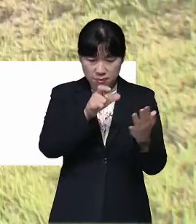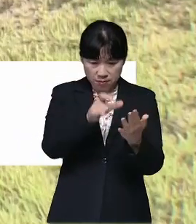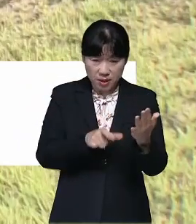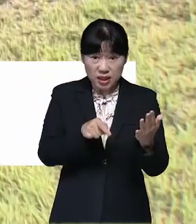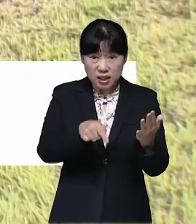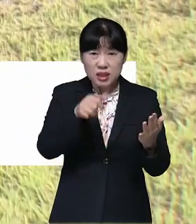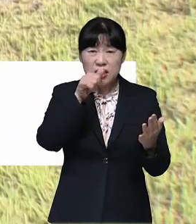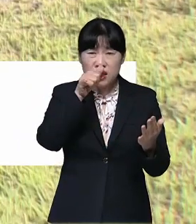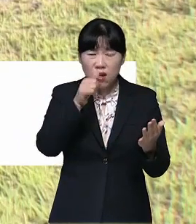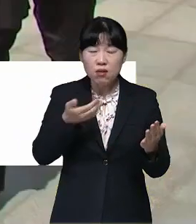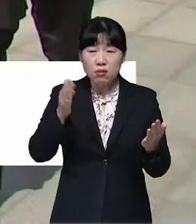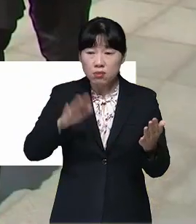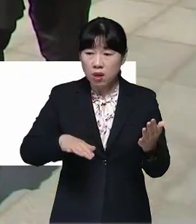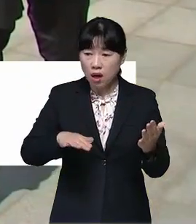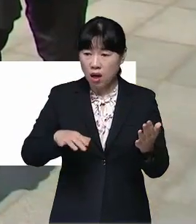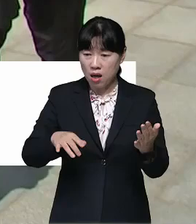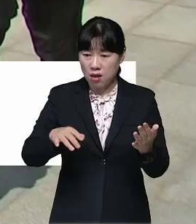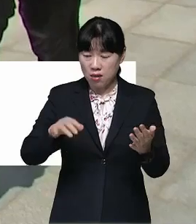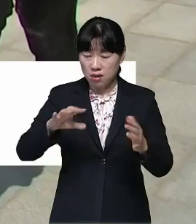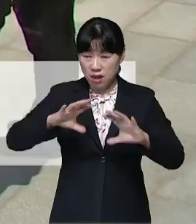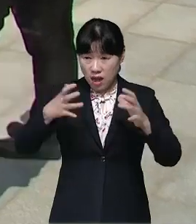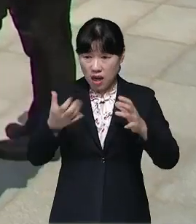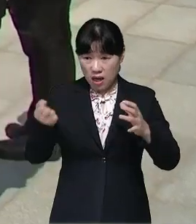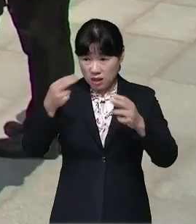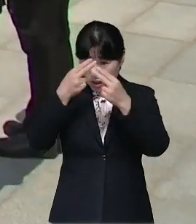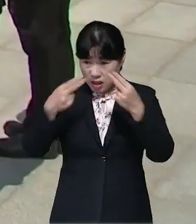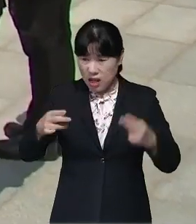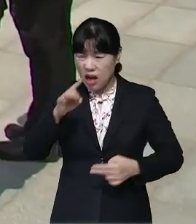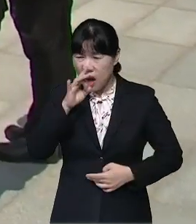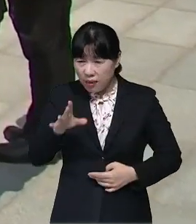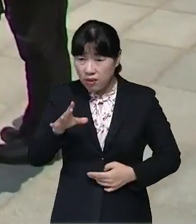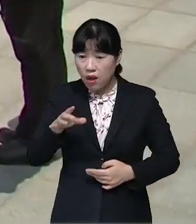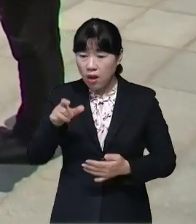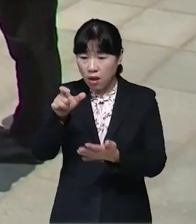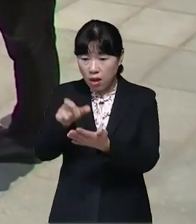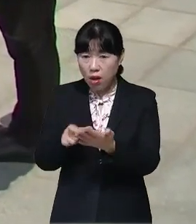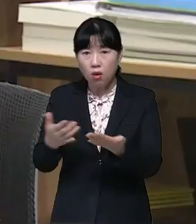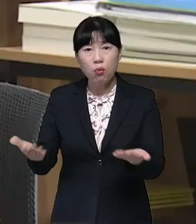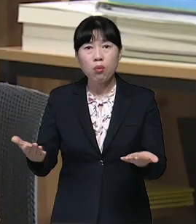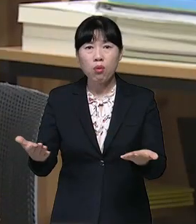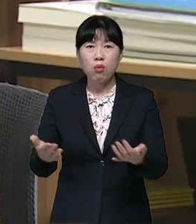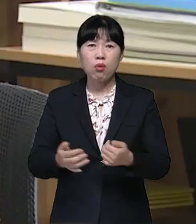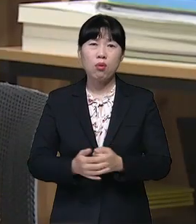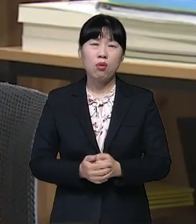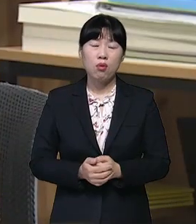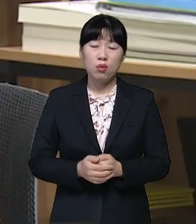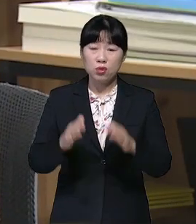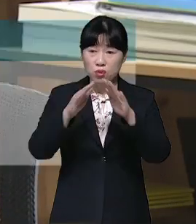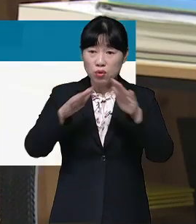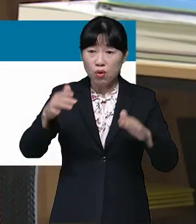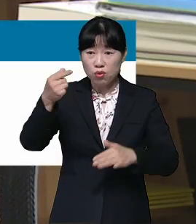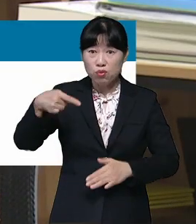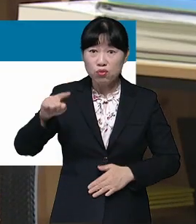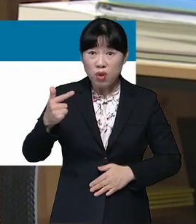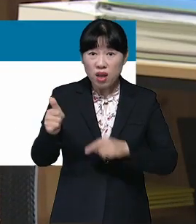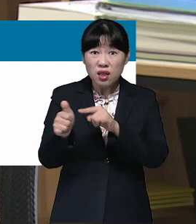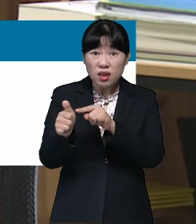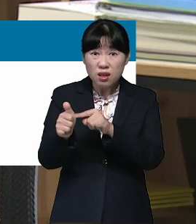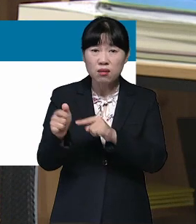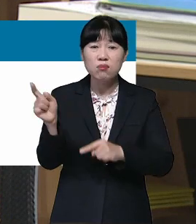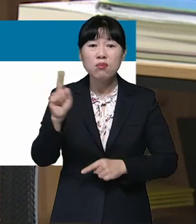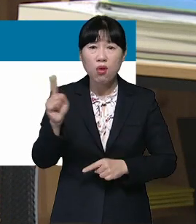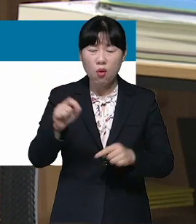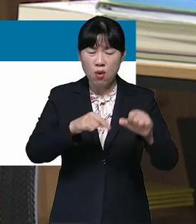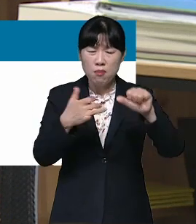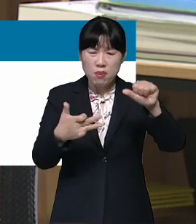시에 났을 뿐 제안이 되는 경우에 대한 규정은 없기 때문입니다 전두환 새는 에 그